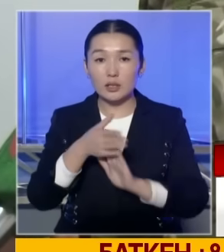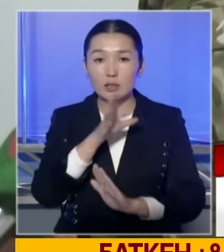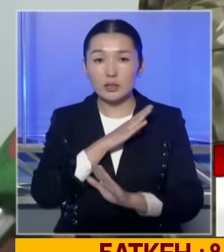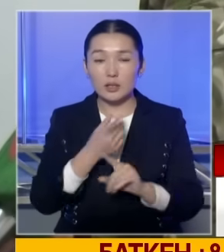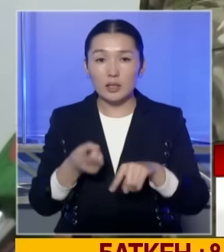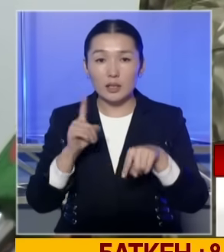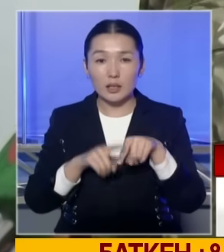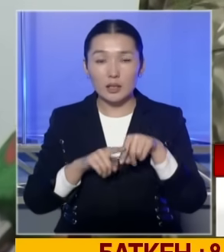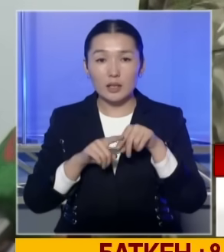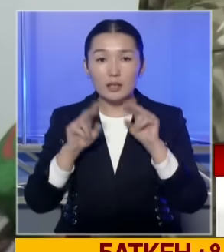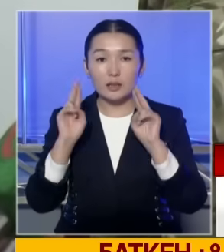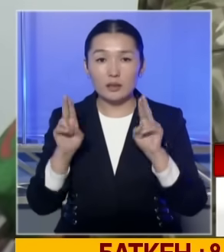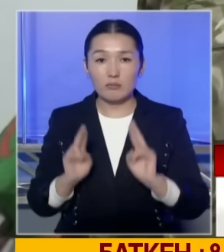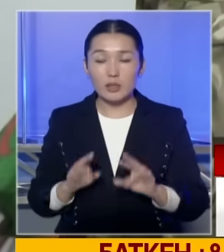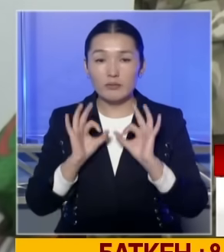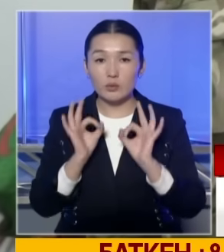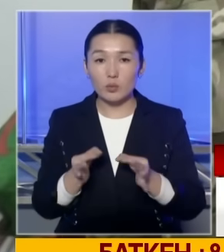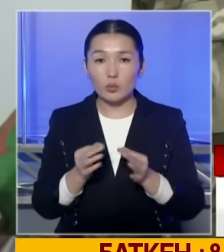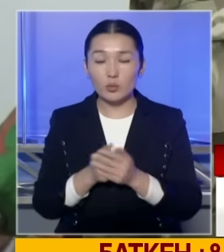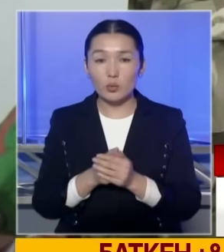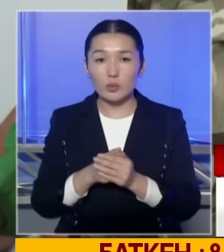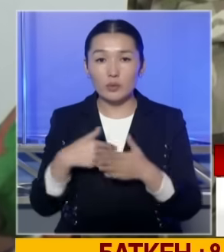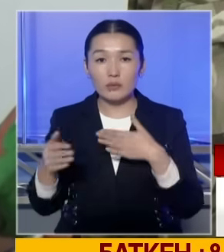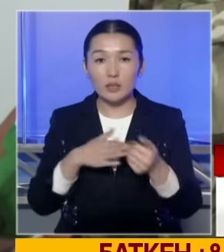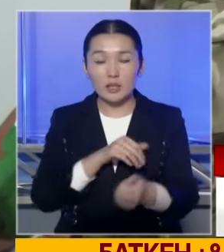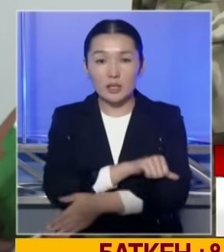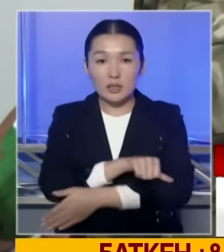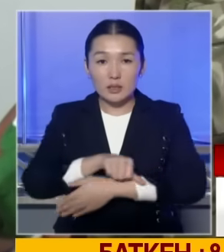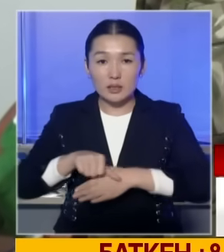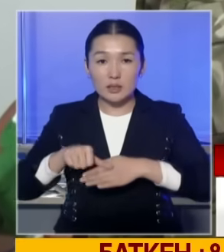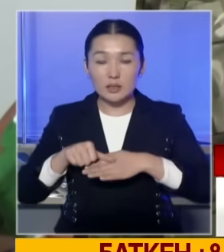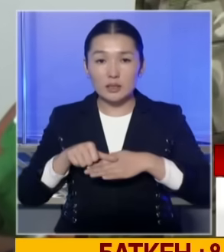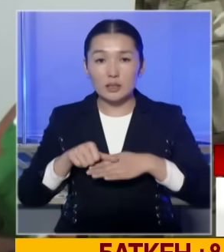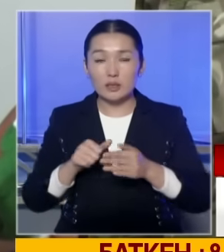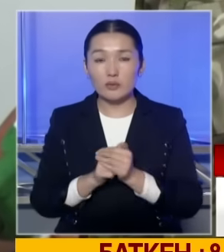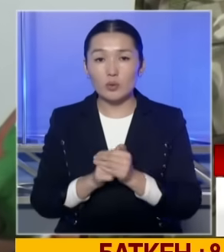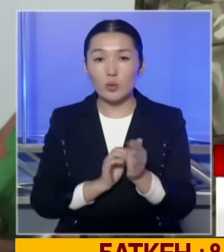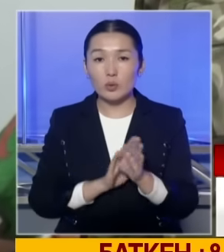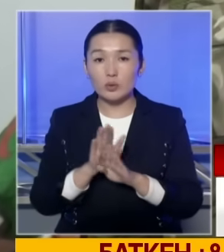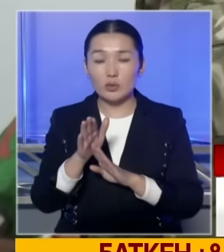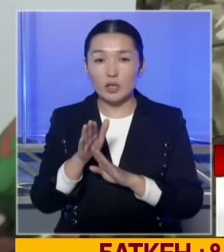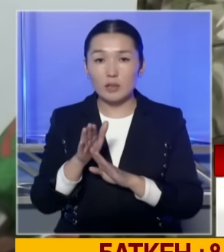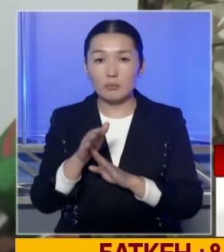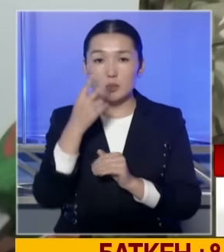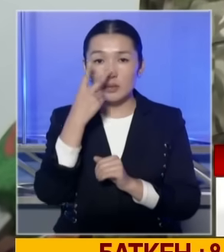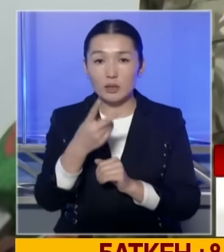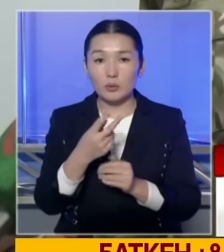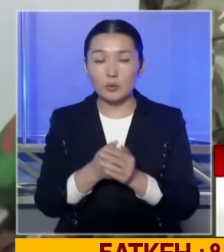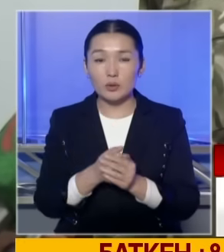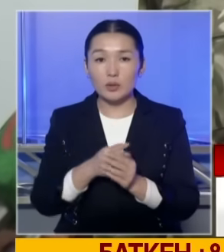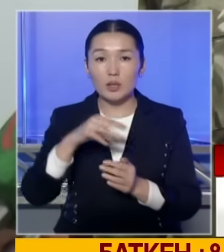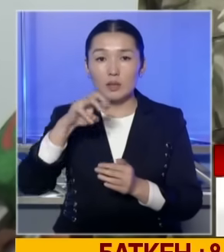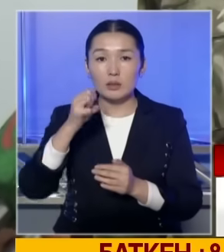принципиалдуу түрдө макулдашылган. Эгер де Кыргыз-Тажик республикаларынын ортосундагы мамлекеттик чек аранын жалпы көлөмүн ала турган болсок,